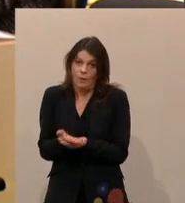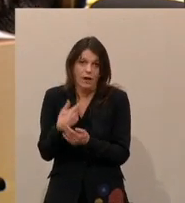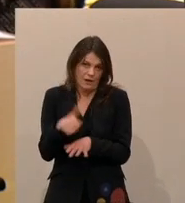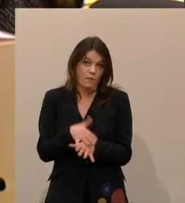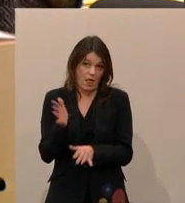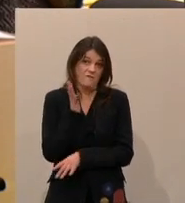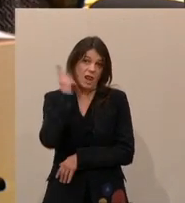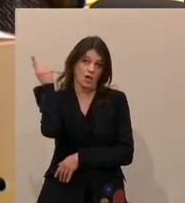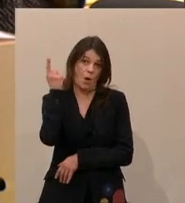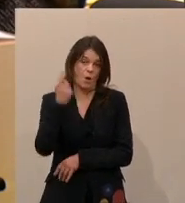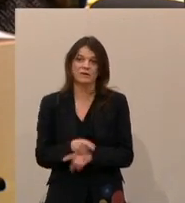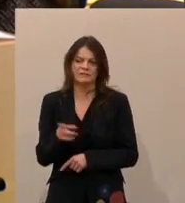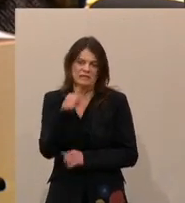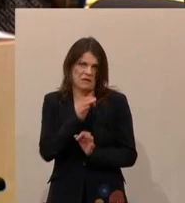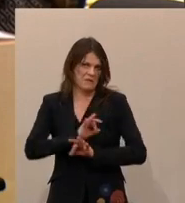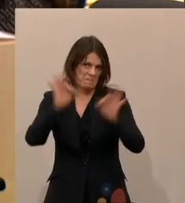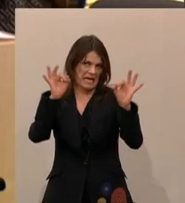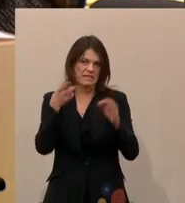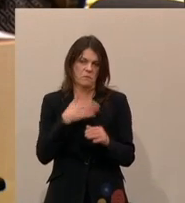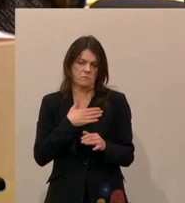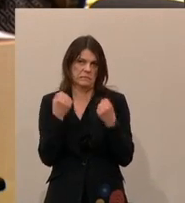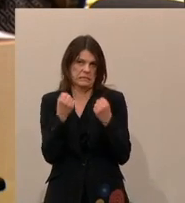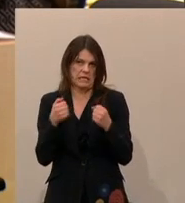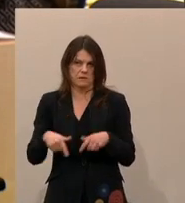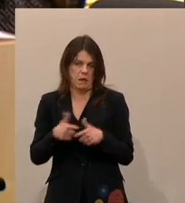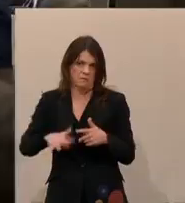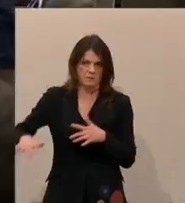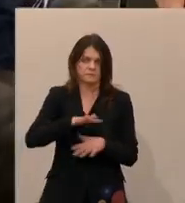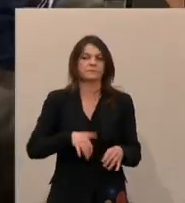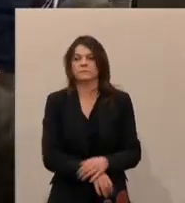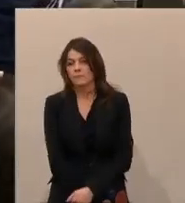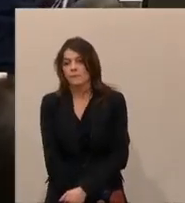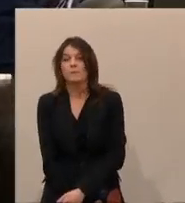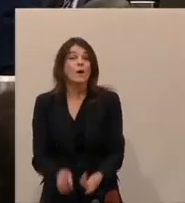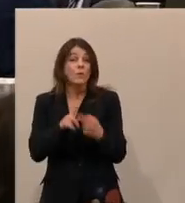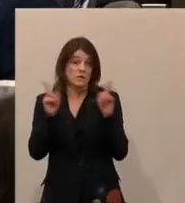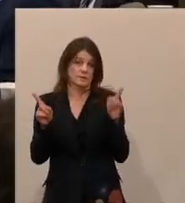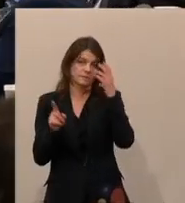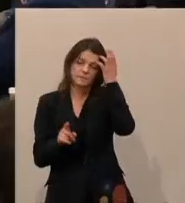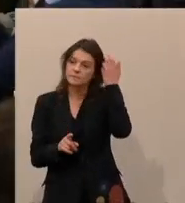eine gefährliche Drohung und für keine Verbesserung der Sicherheit in diesem Land. Und